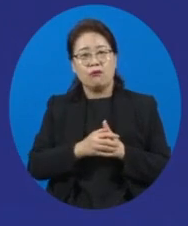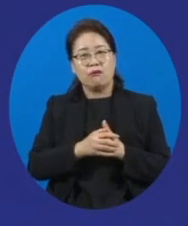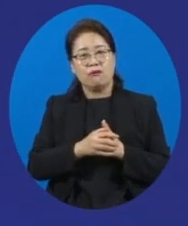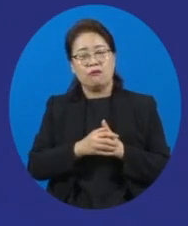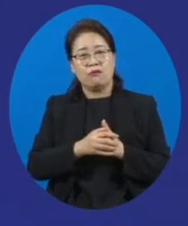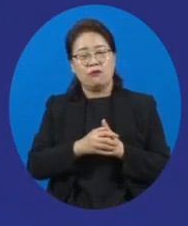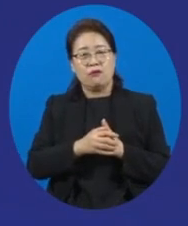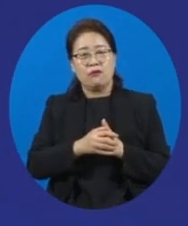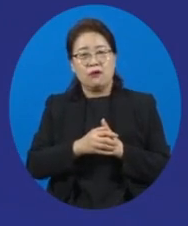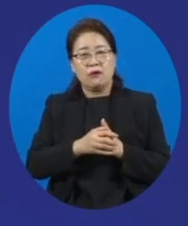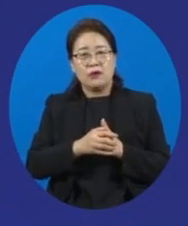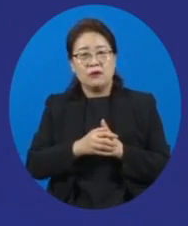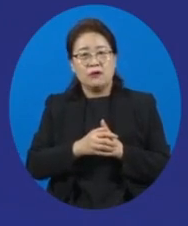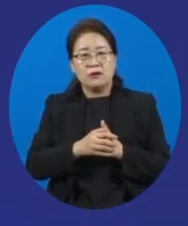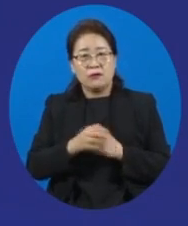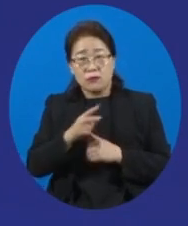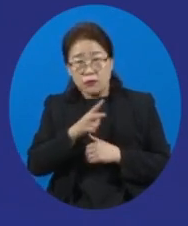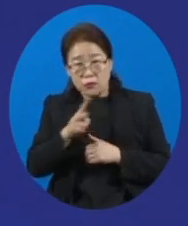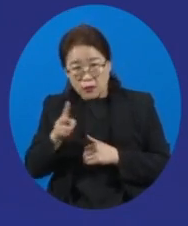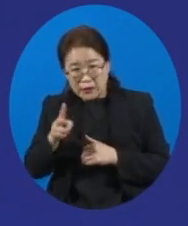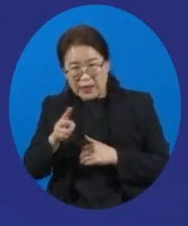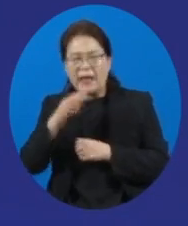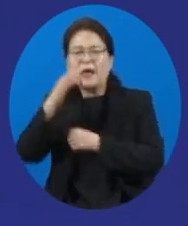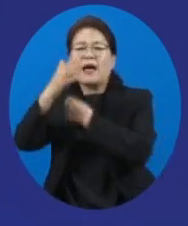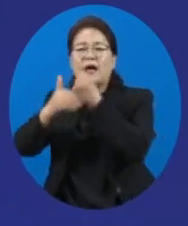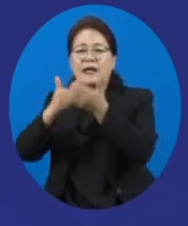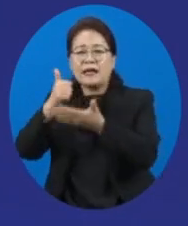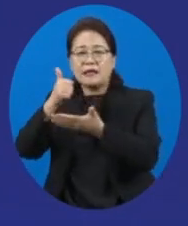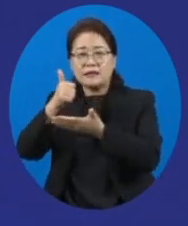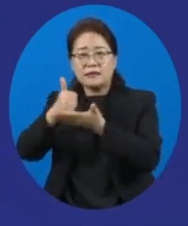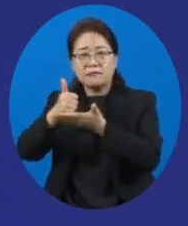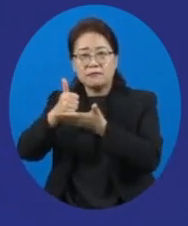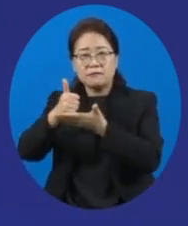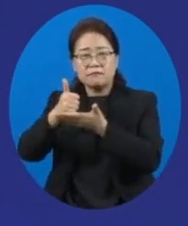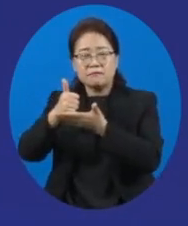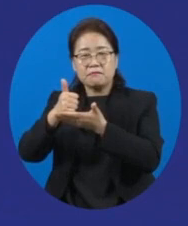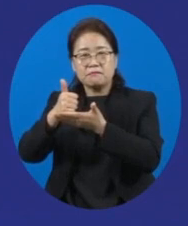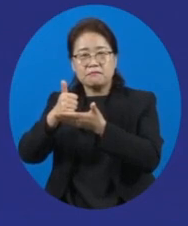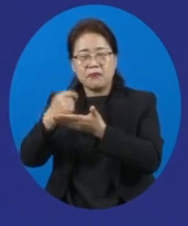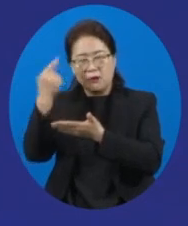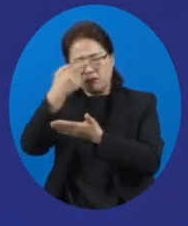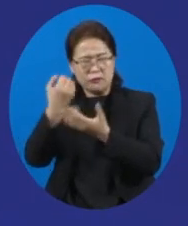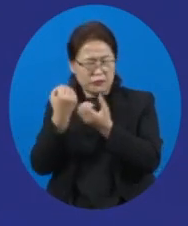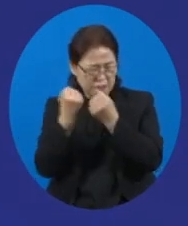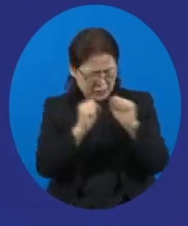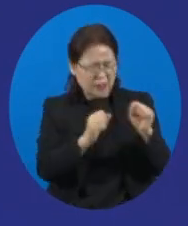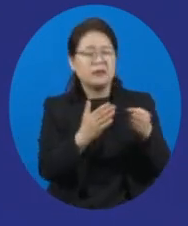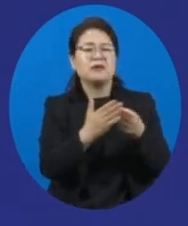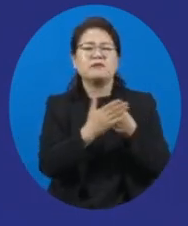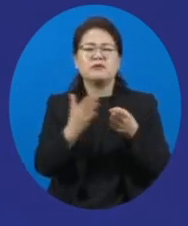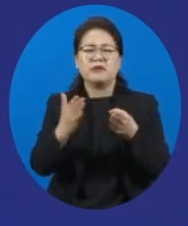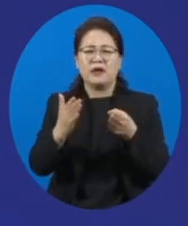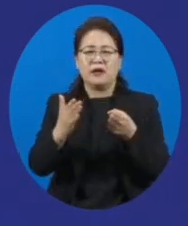아니에요. 바로 하나님의 낯을 피하였기 때문입니다.